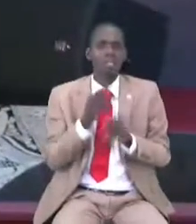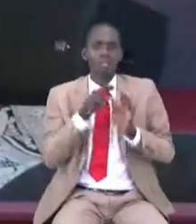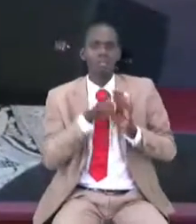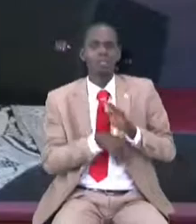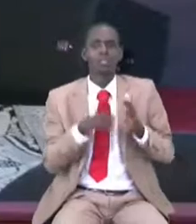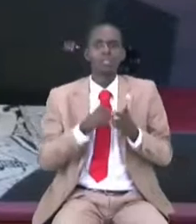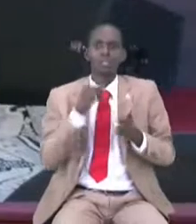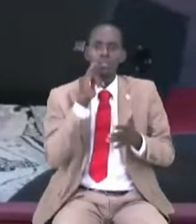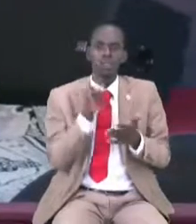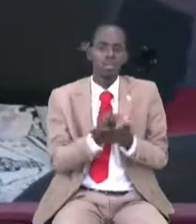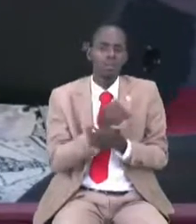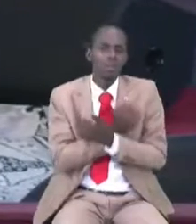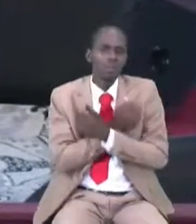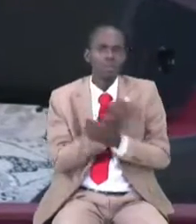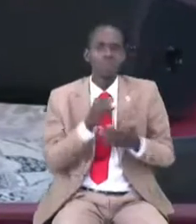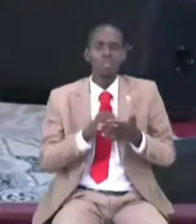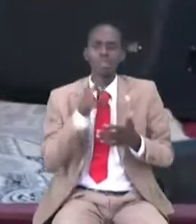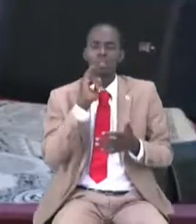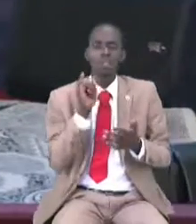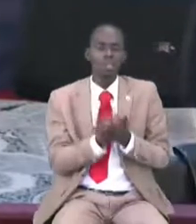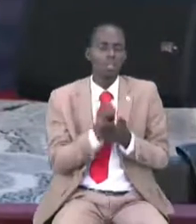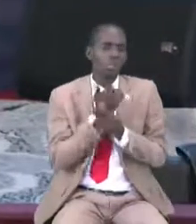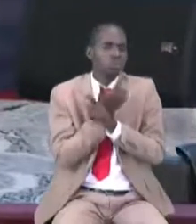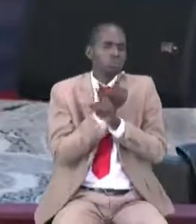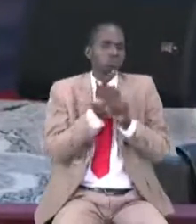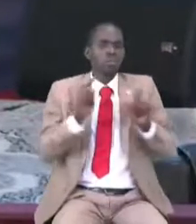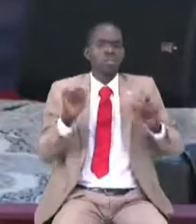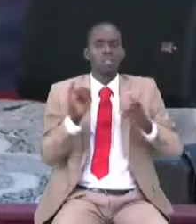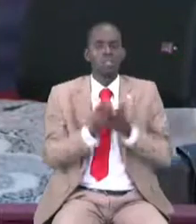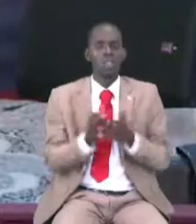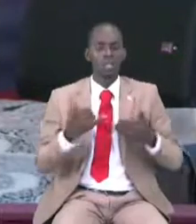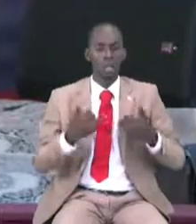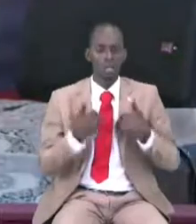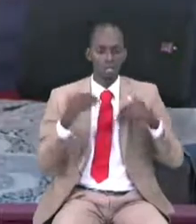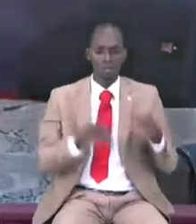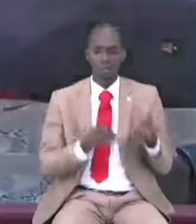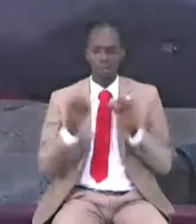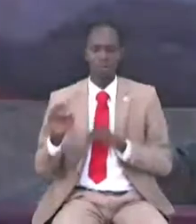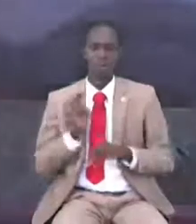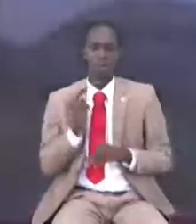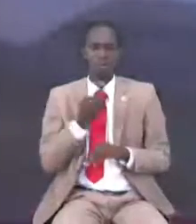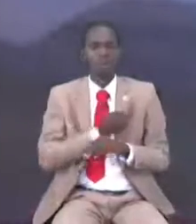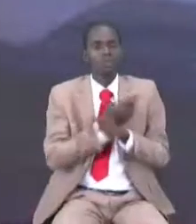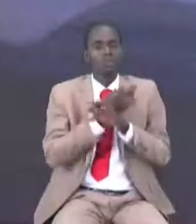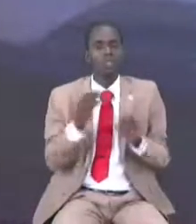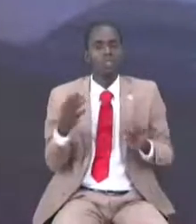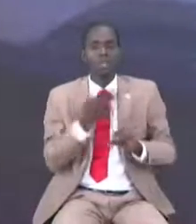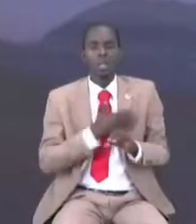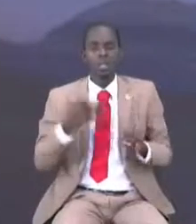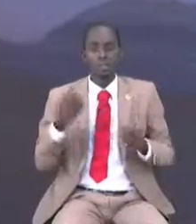franchis. Et le résultat est au verset 17. Si